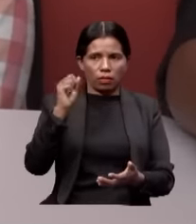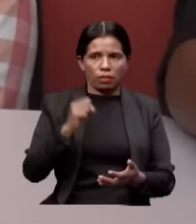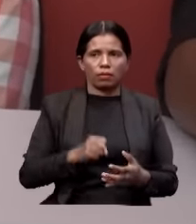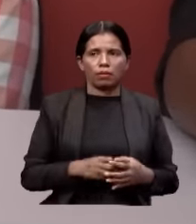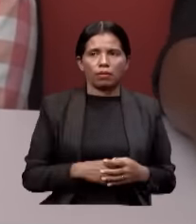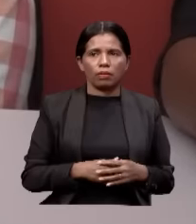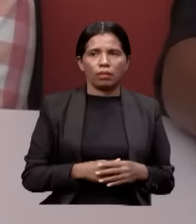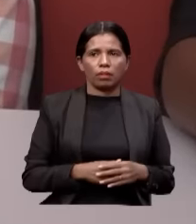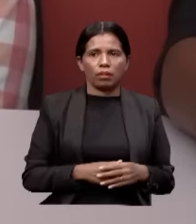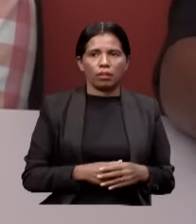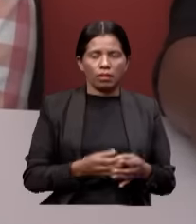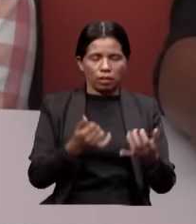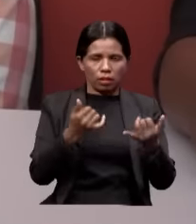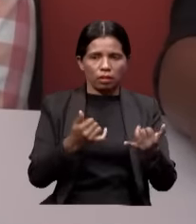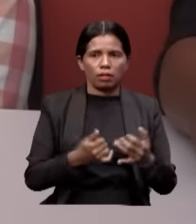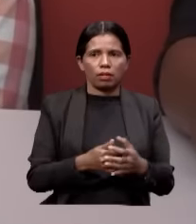Jadi inilah